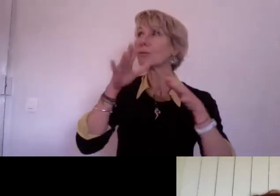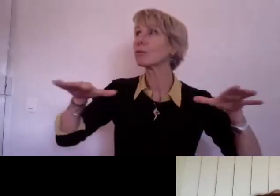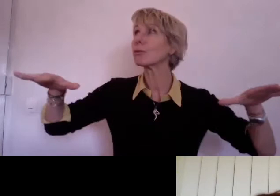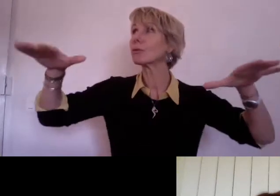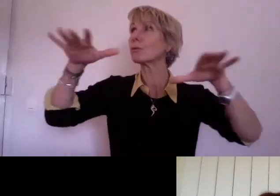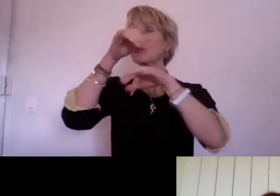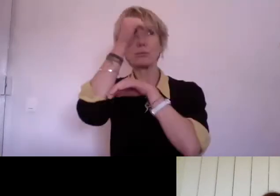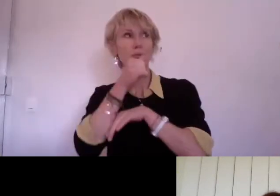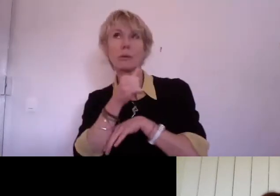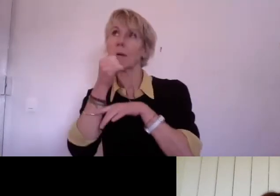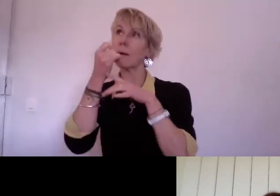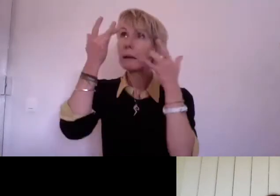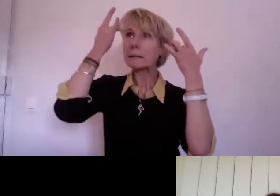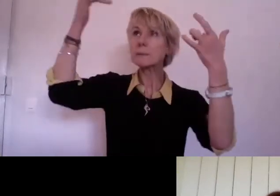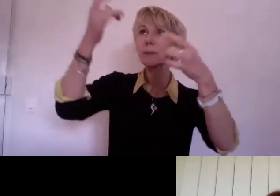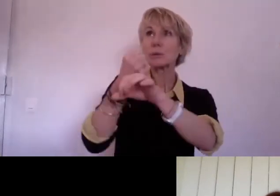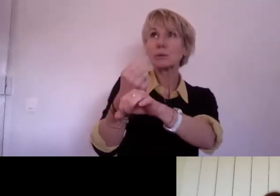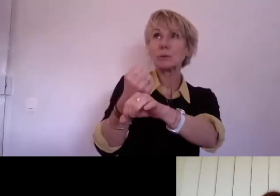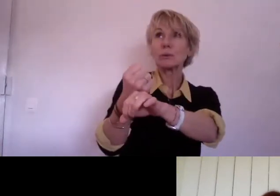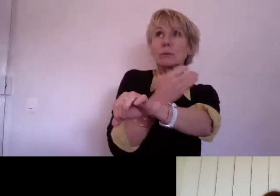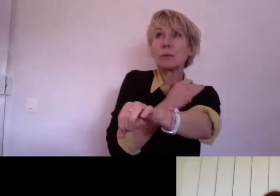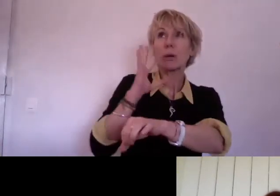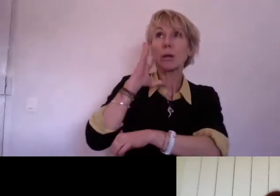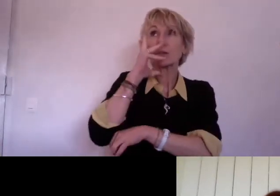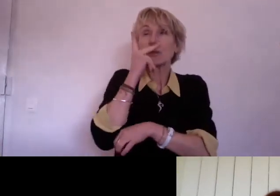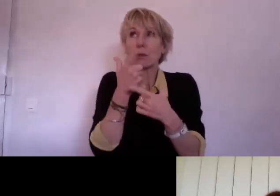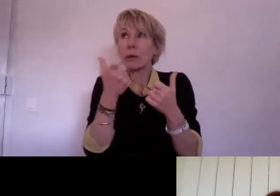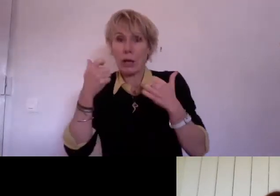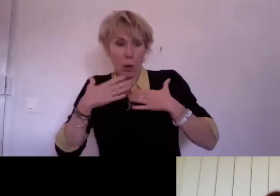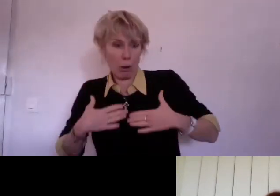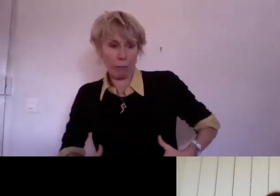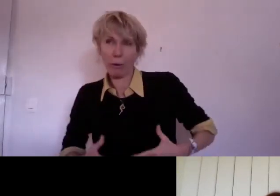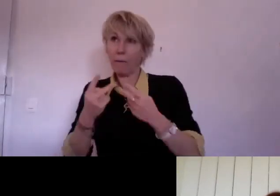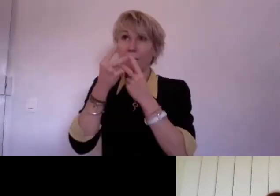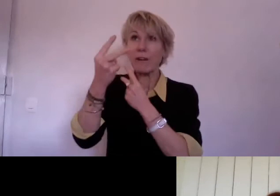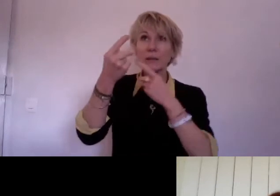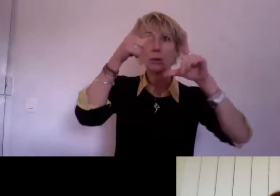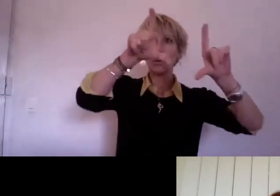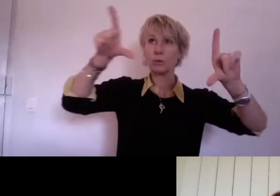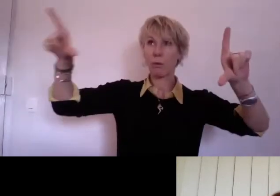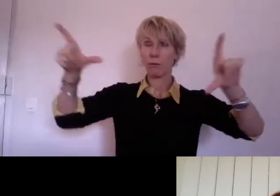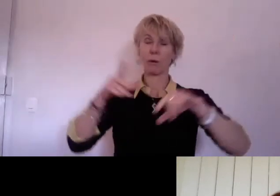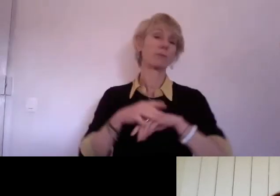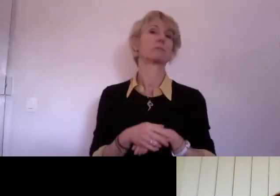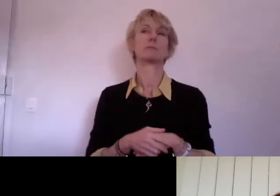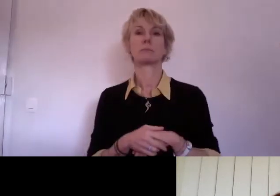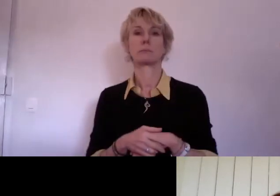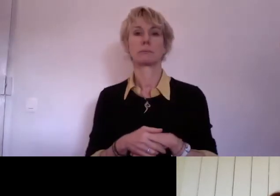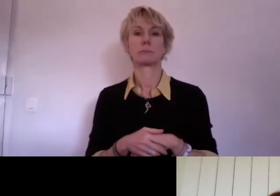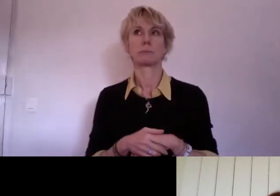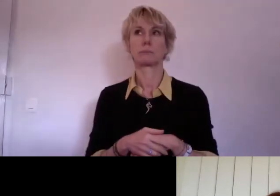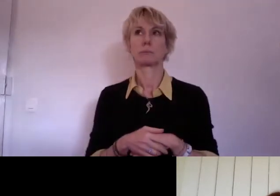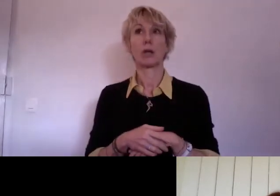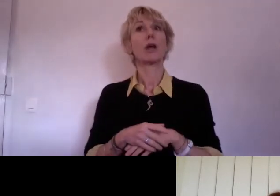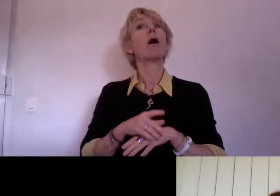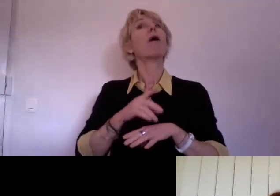corporelle et nous mettons en place face aux œuvres. Lors de la visite in situ, donc